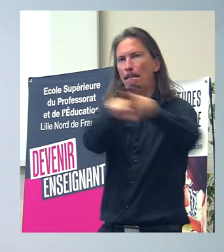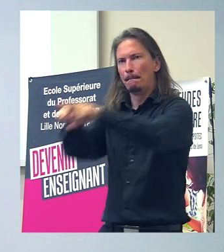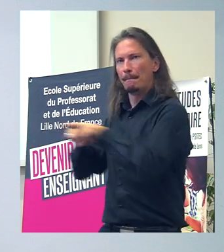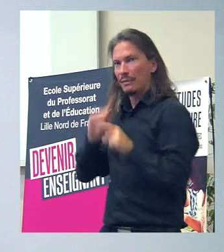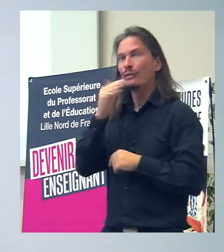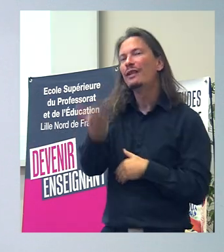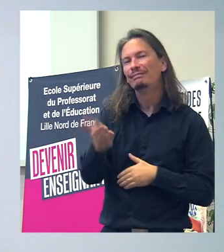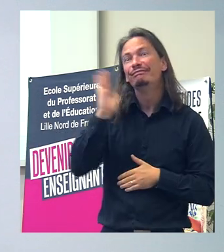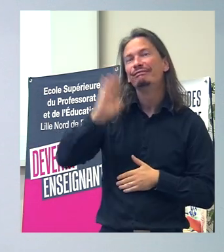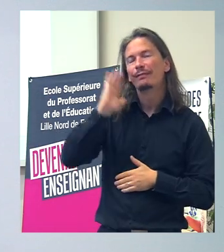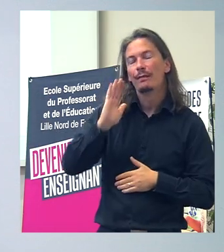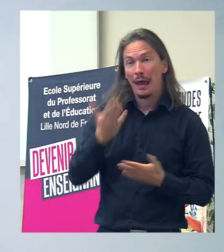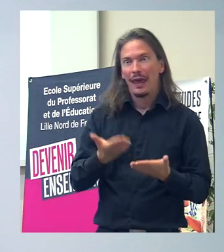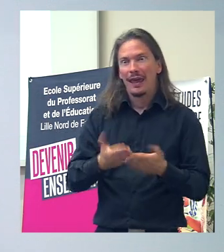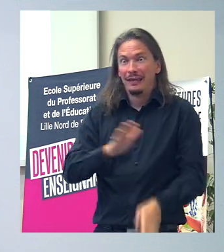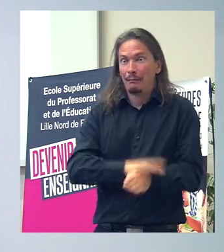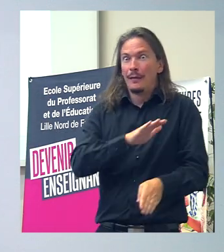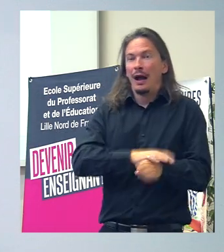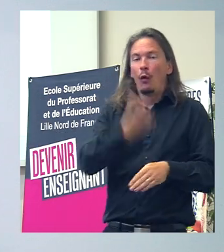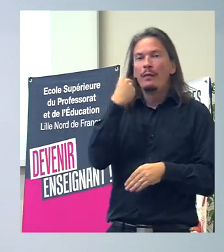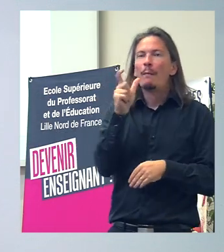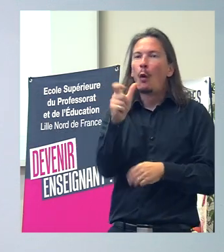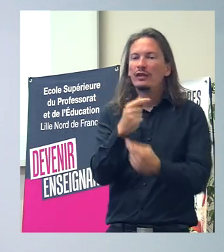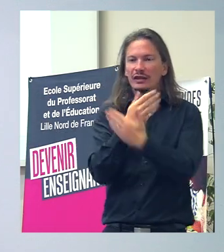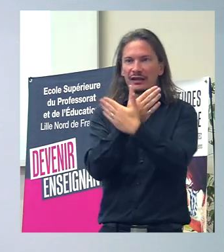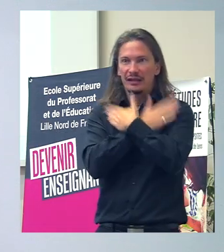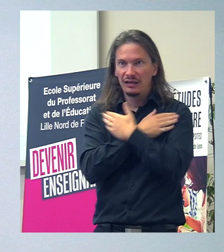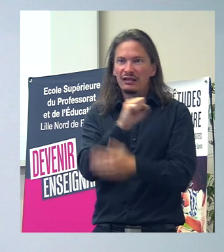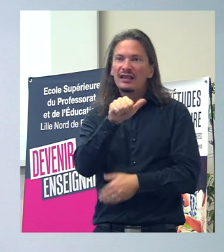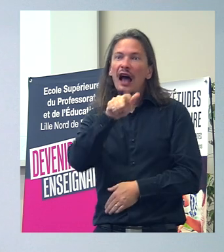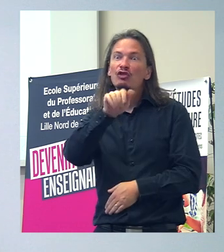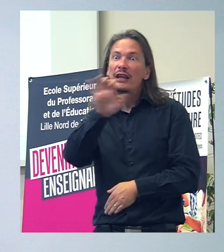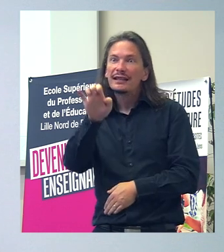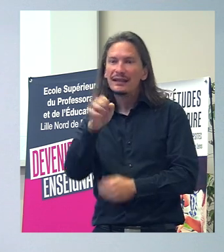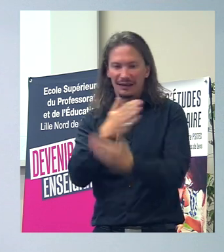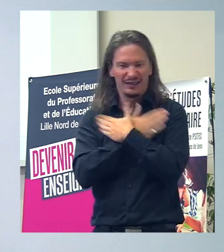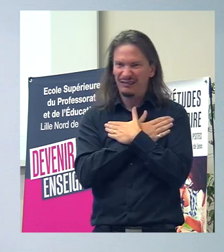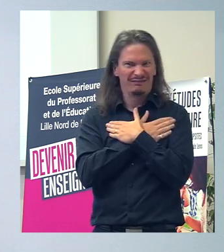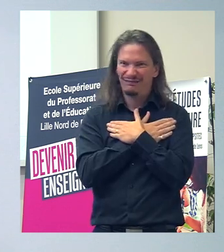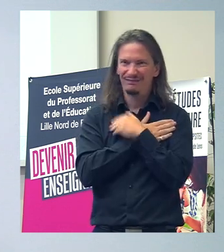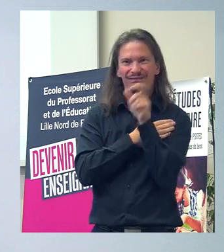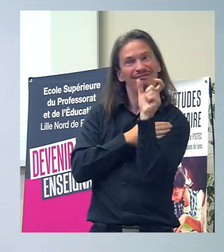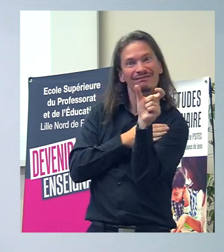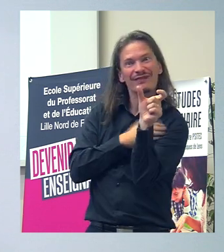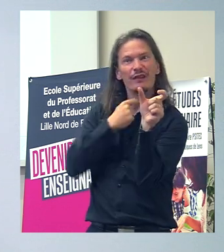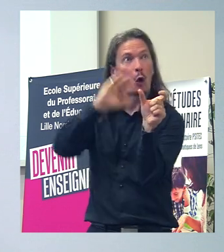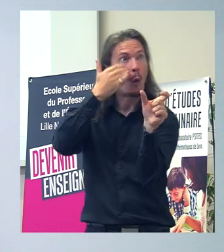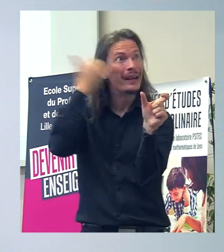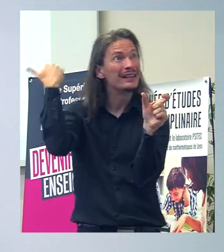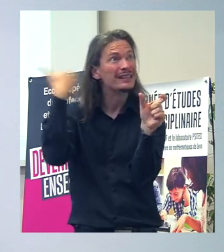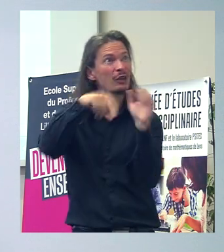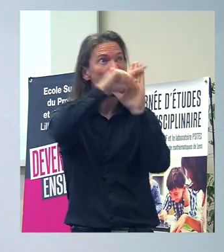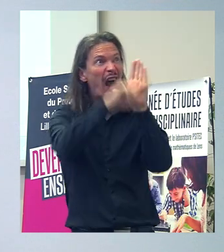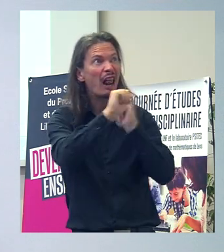on a oublié que la sagesse, c'était ce n'était pas seulement obéir à des